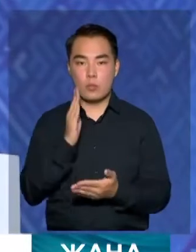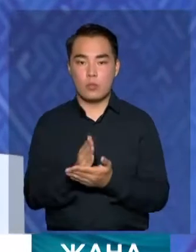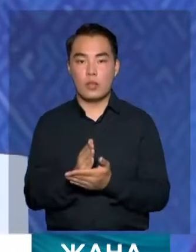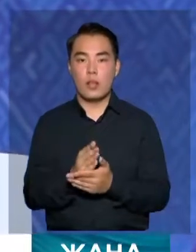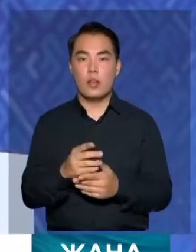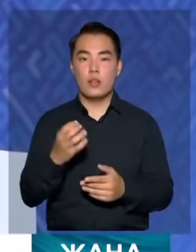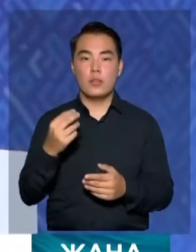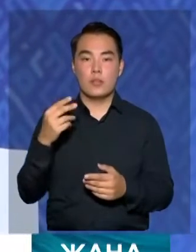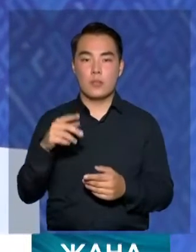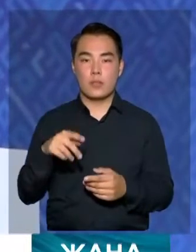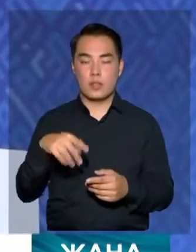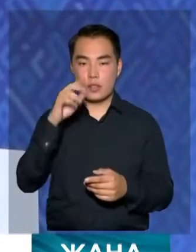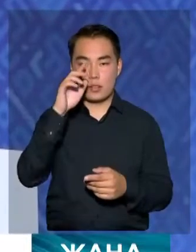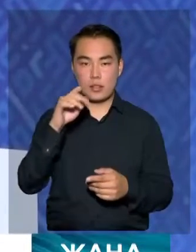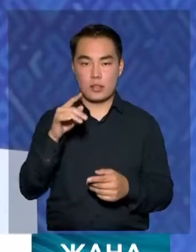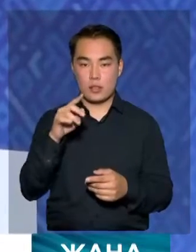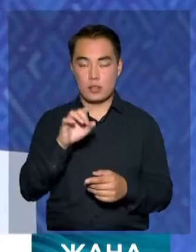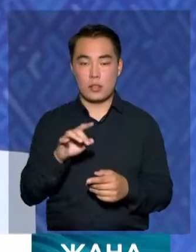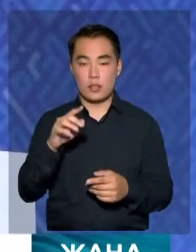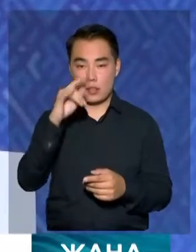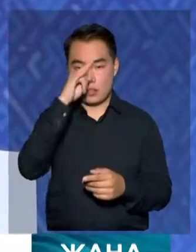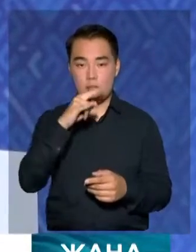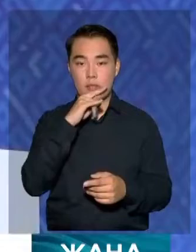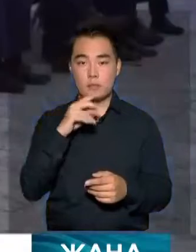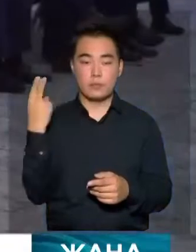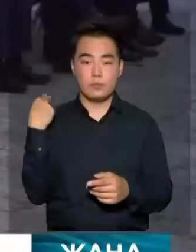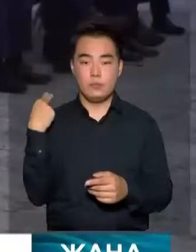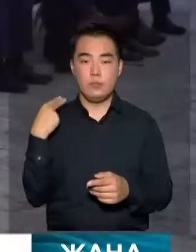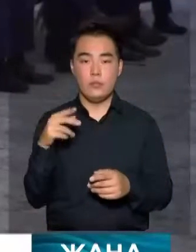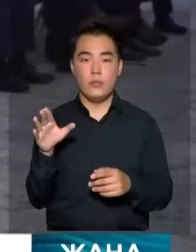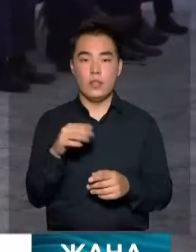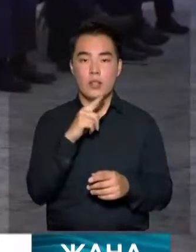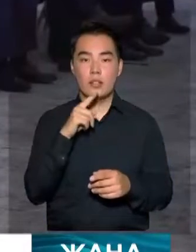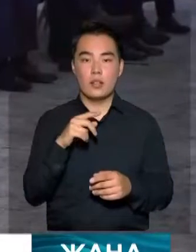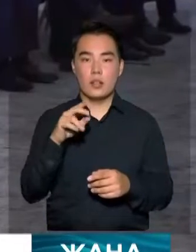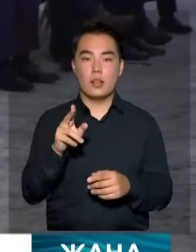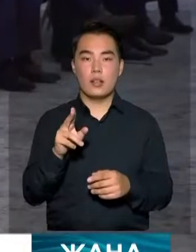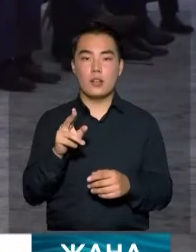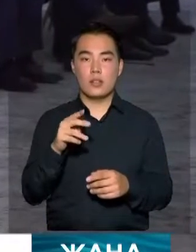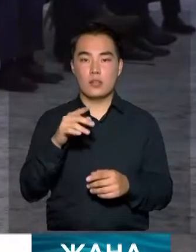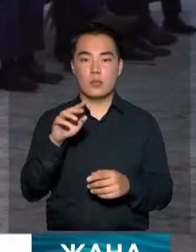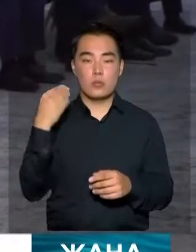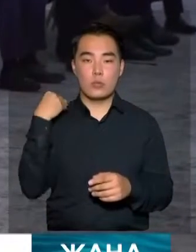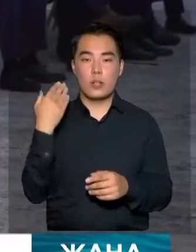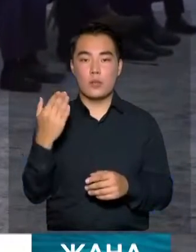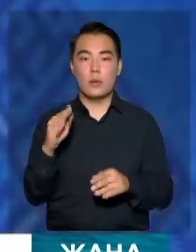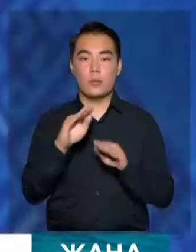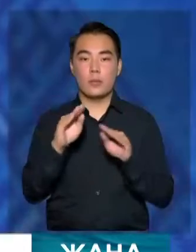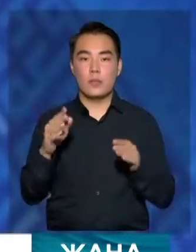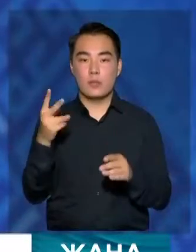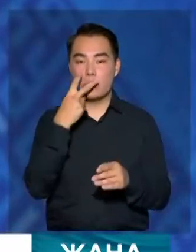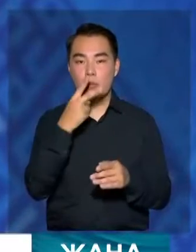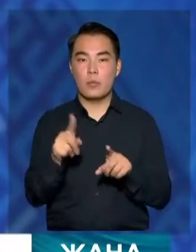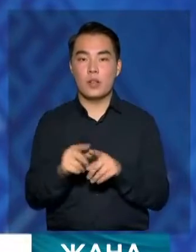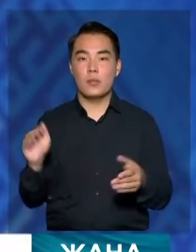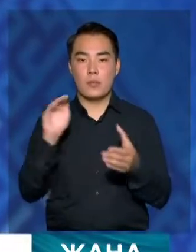президенті түркі өркениетін жаңғыртуды ең алдымен Қожа Ахмет Яссауи мен қасиетті Түркістан мұрасын бүкіл әлемге таныстырудан бастауға шақырған еді.